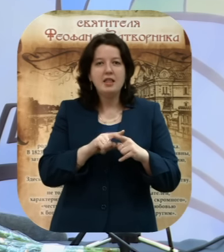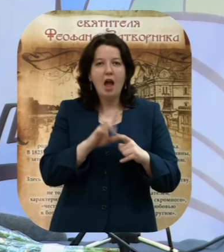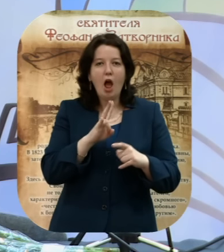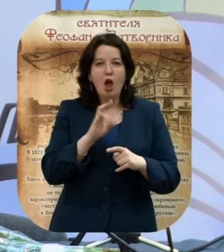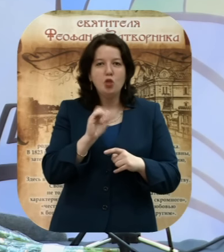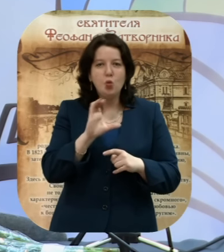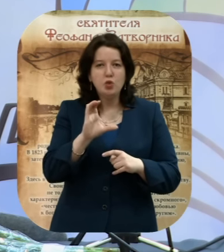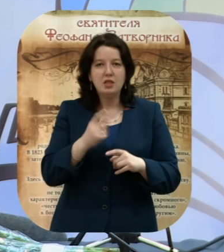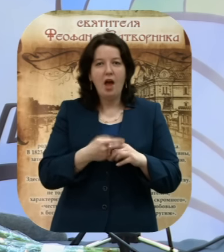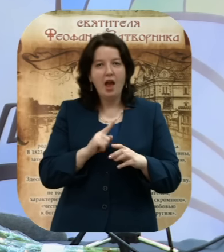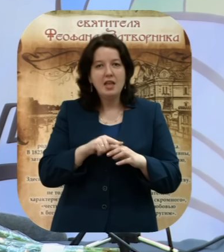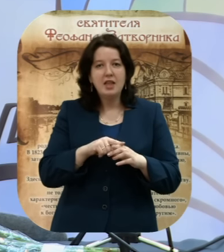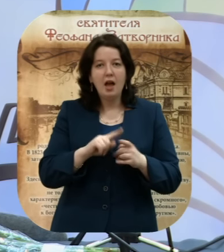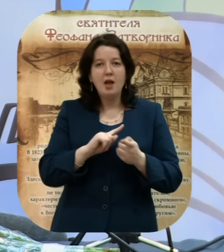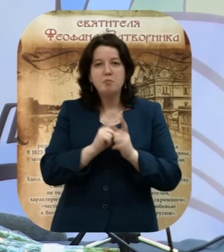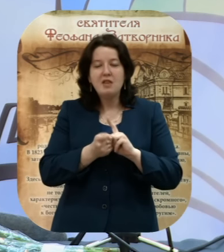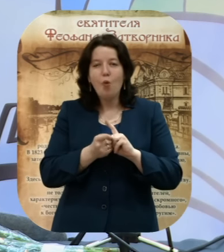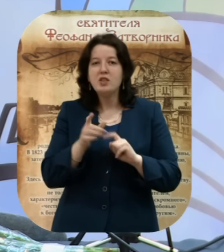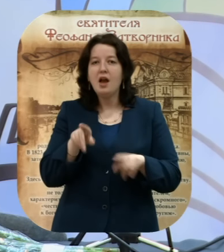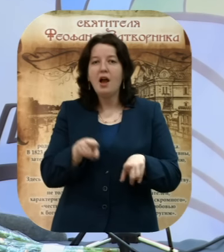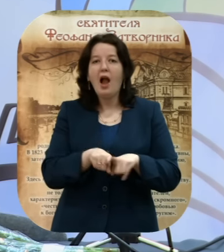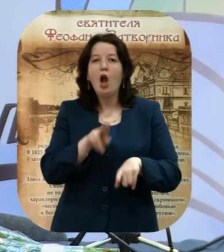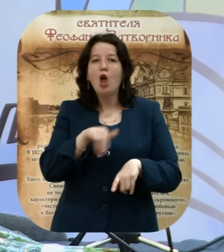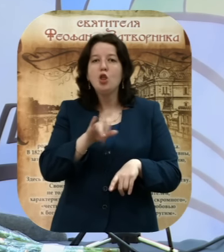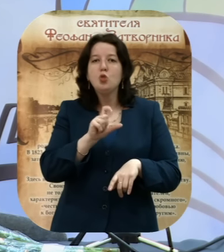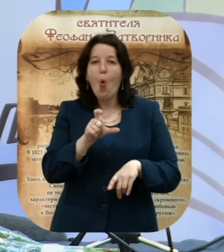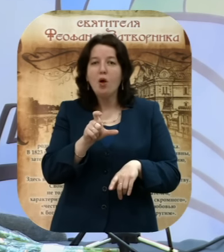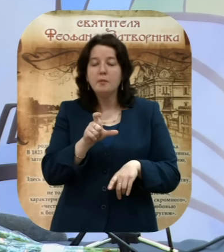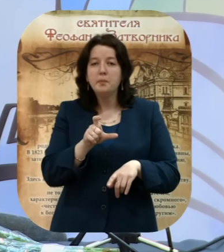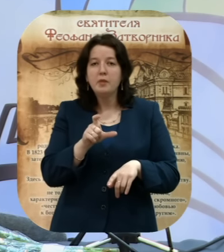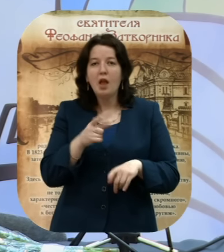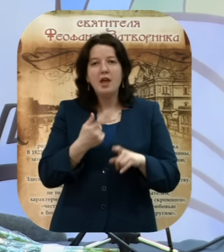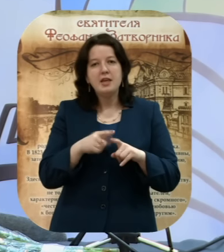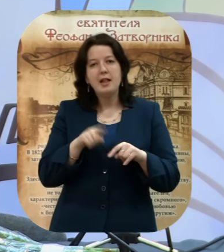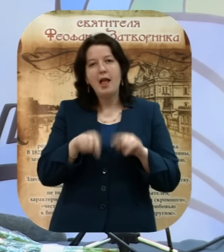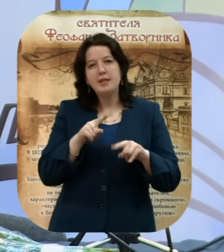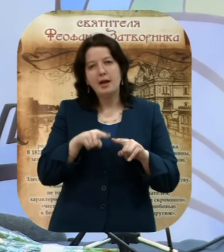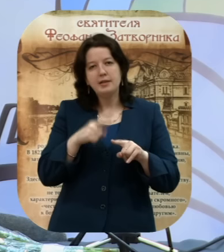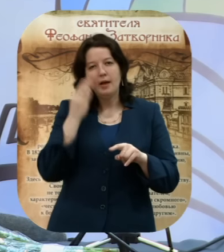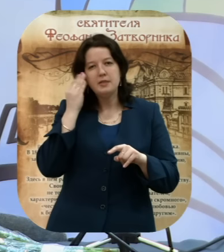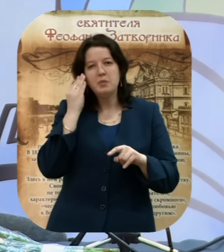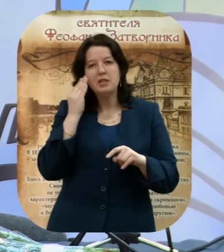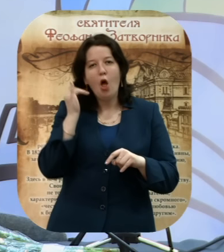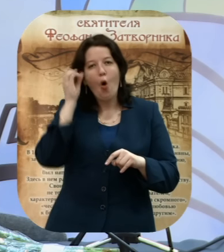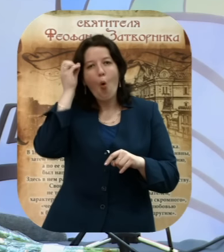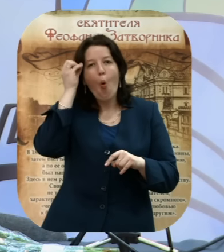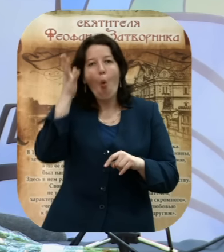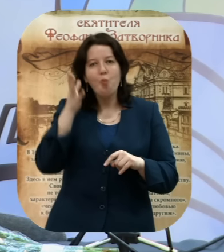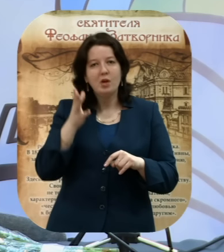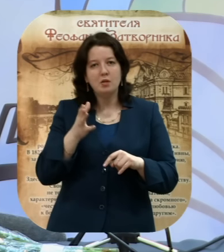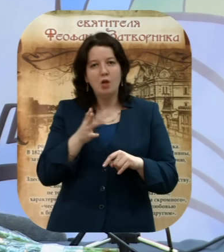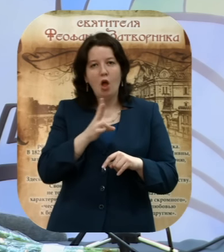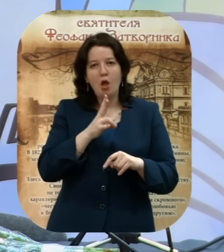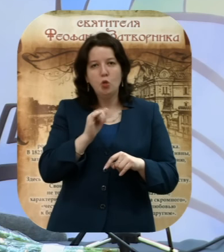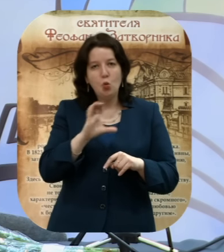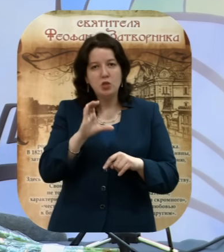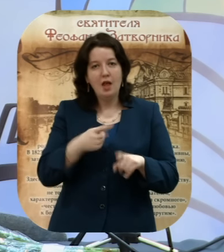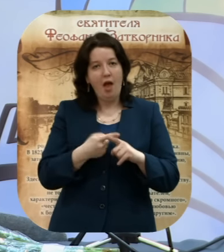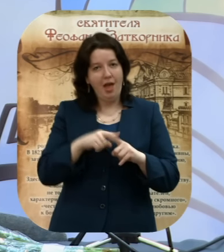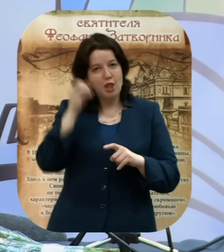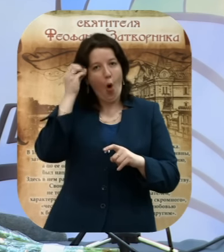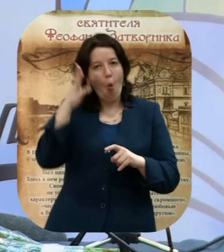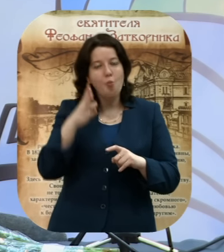раз, переводится как «дух» или иногда как «ум». Но ум не тот, который